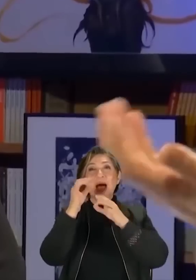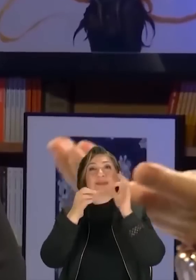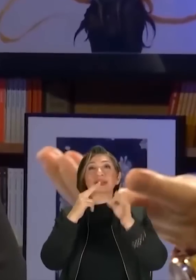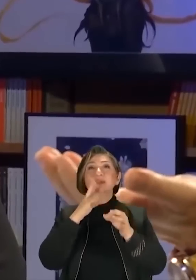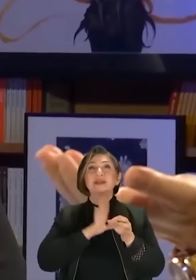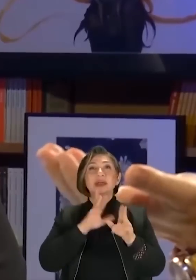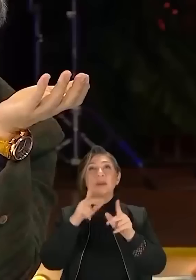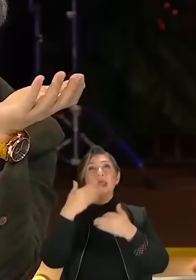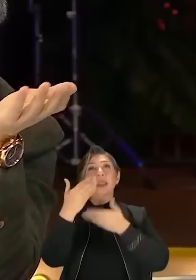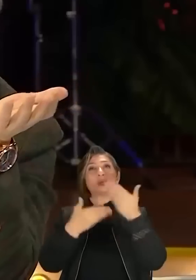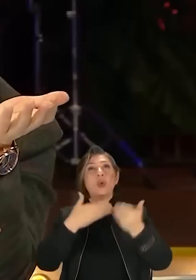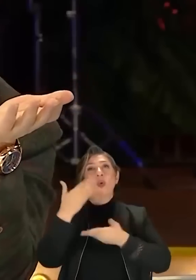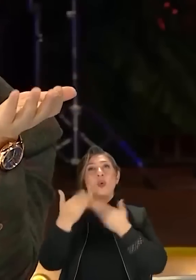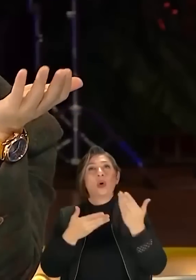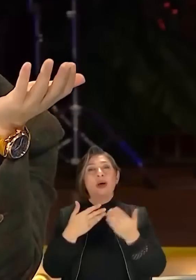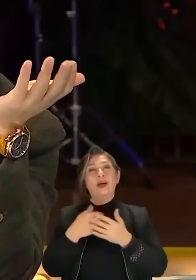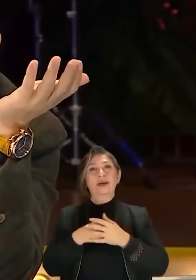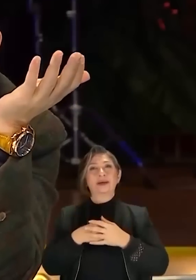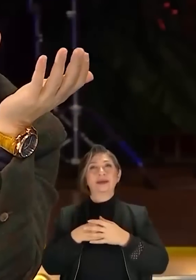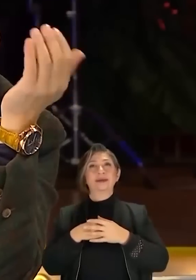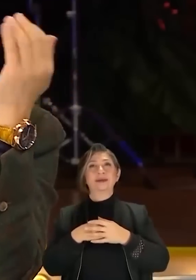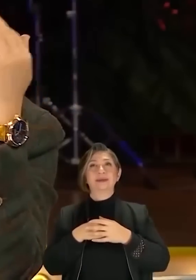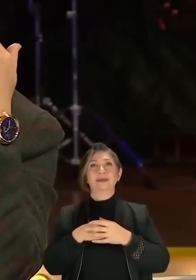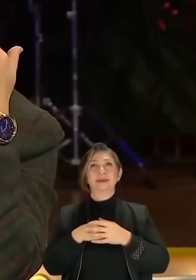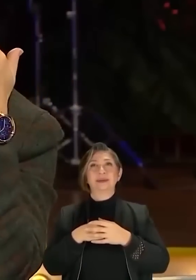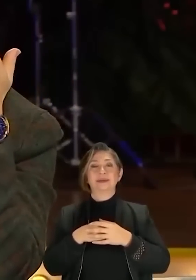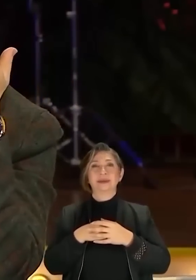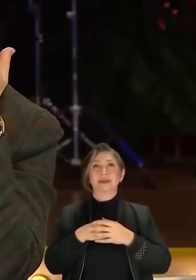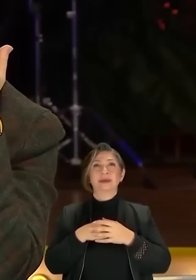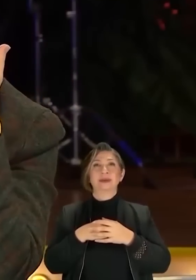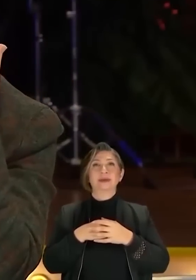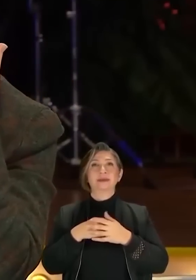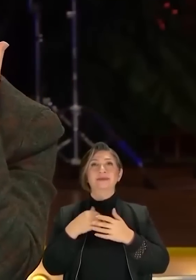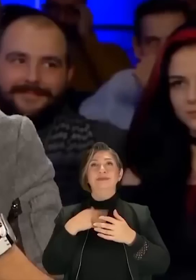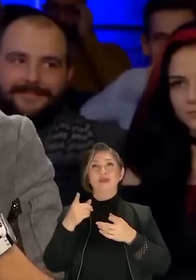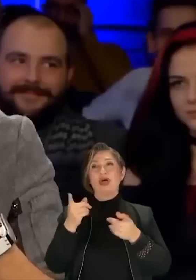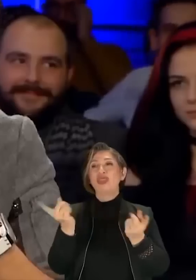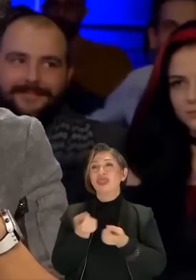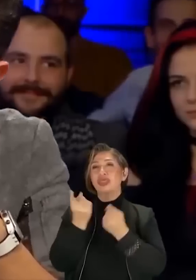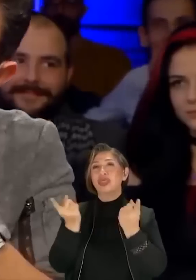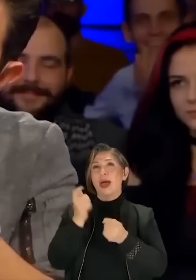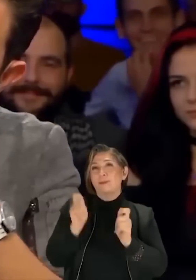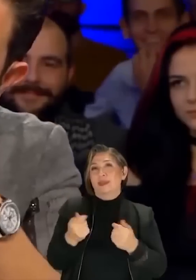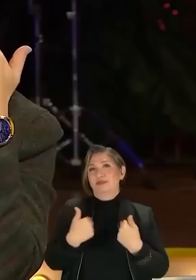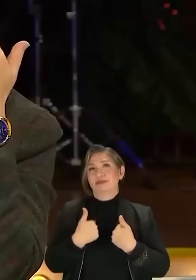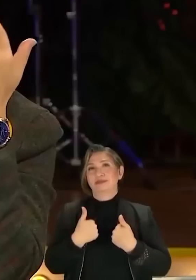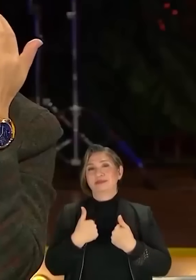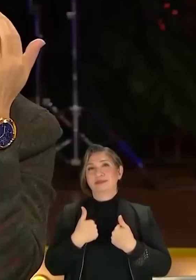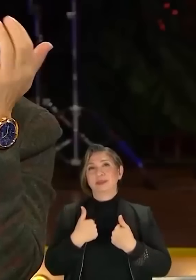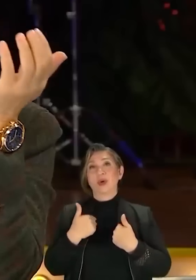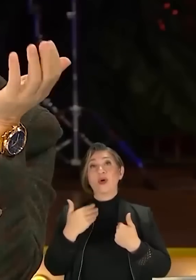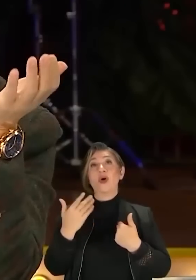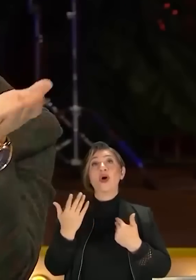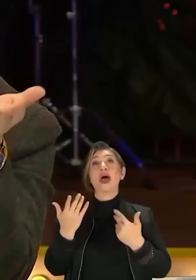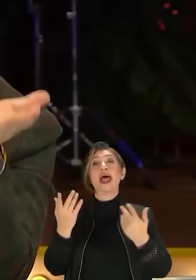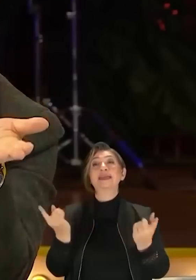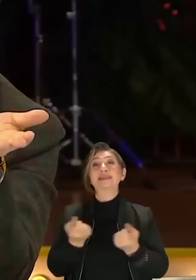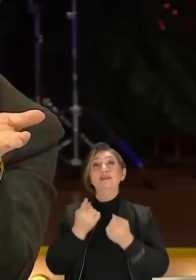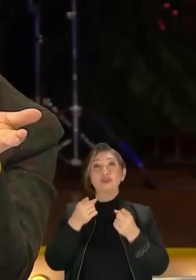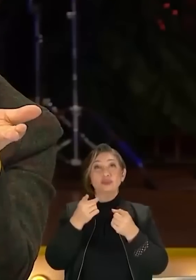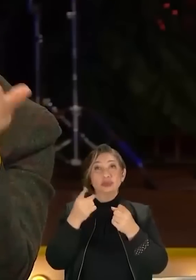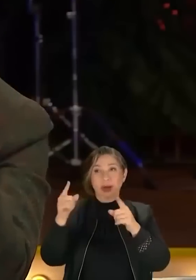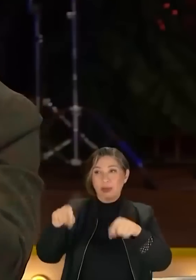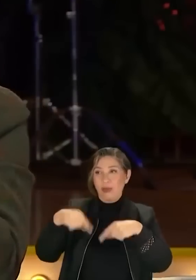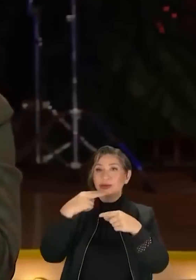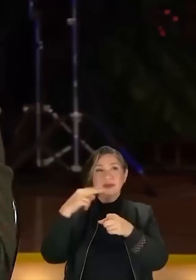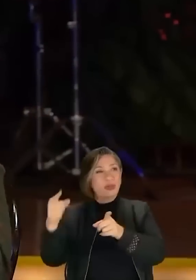Amca kızı gibi anlatıyor. Ondan sonra ben de bunda kafa buldum tabii ki. Diye. Ama öyle kafa buluyorum ki bu da kafa